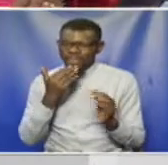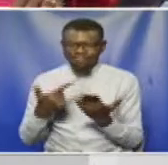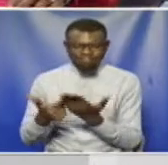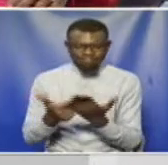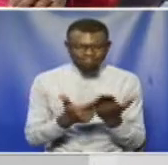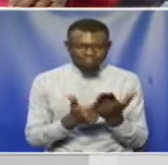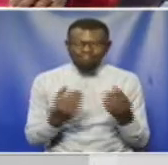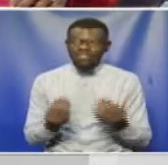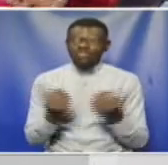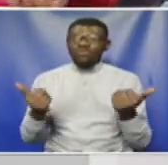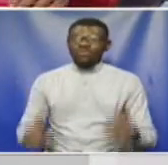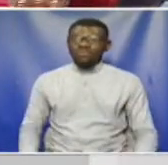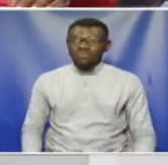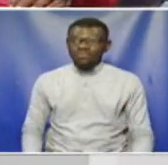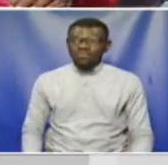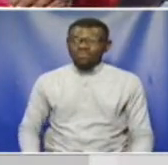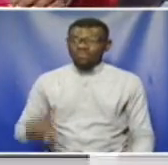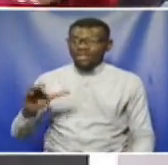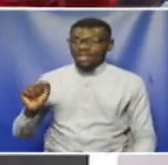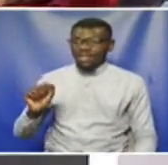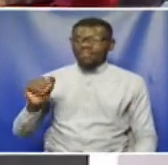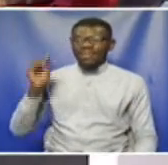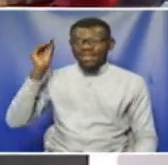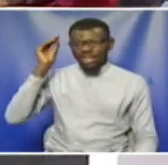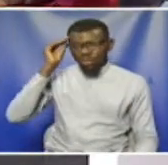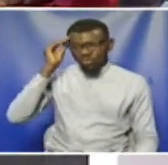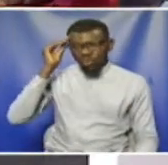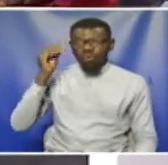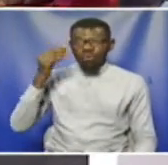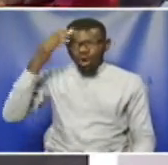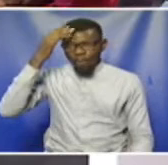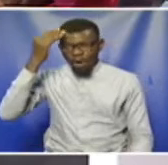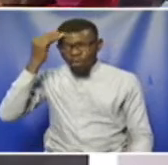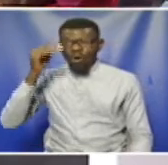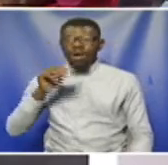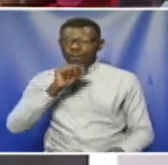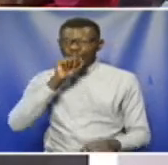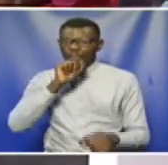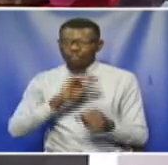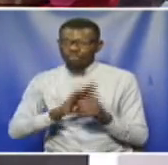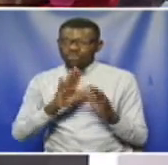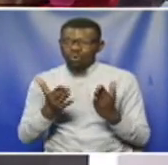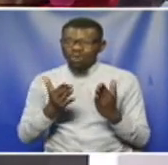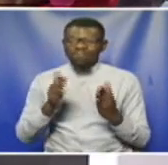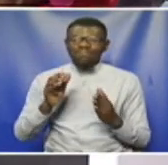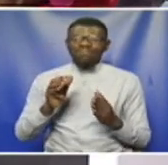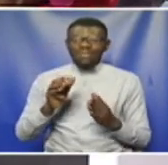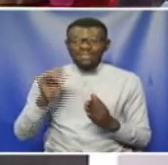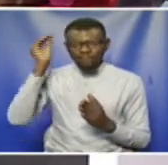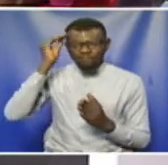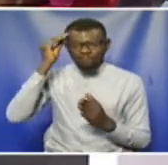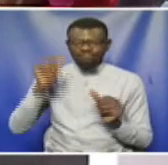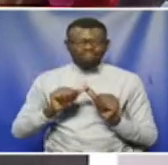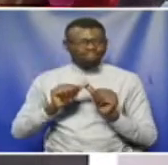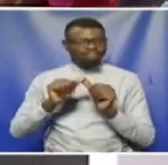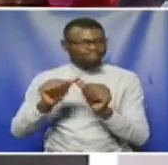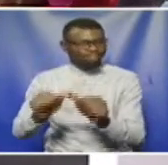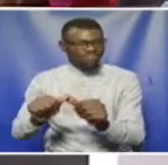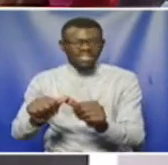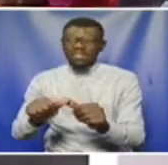Bila shaka. Waziri wa elimu Profesa George Magoha ametoa hakikisho kwamba masomo yataendelea bila tatizo lolote licha